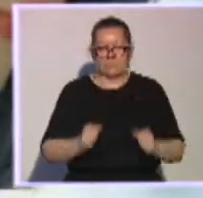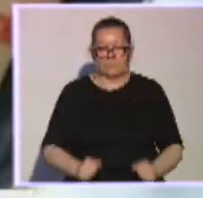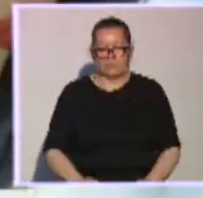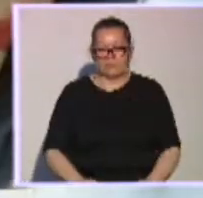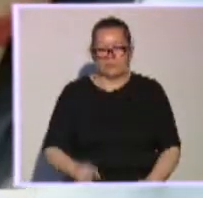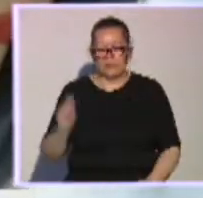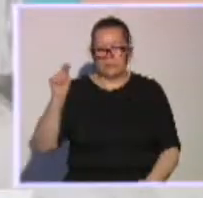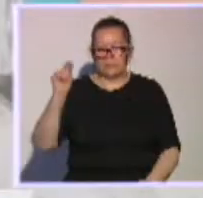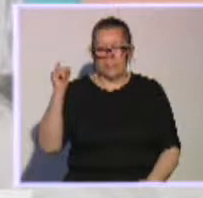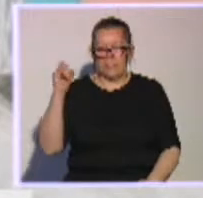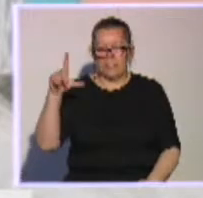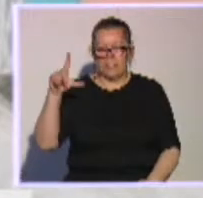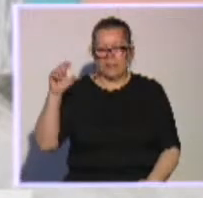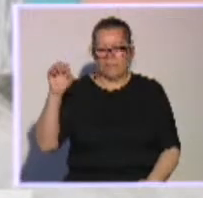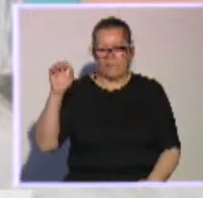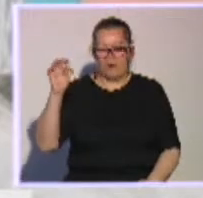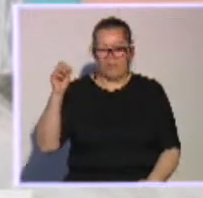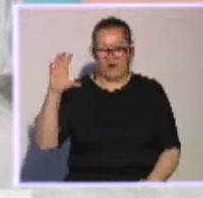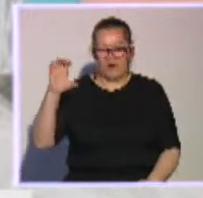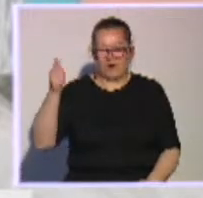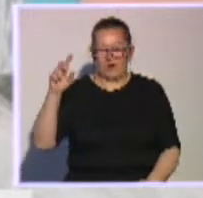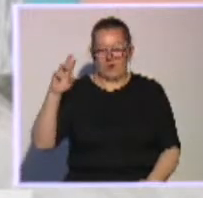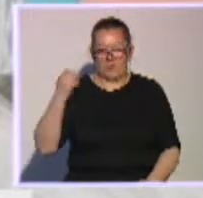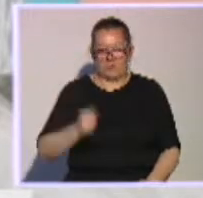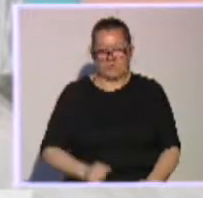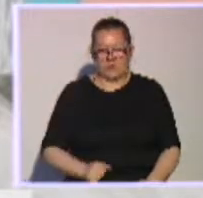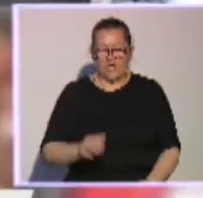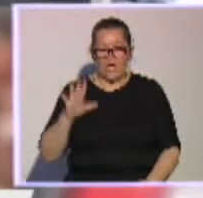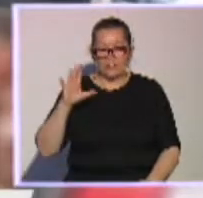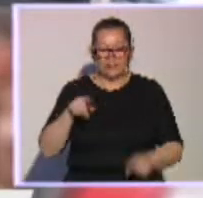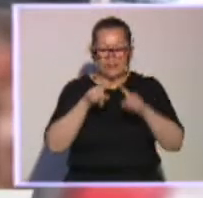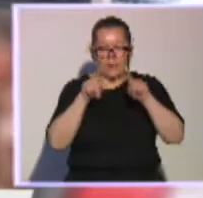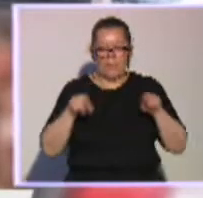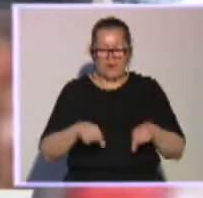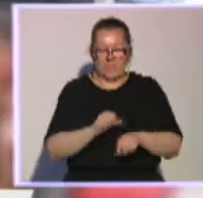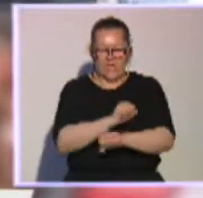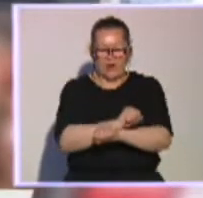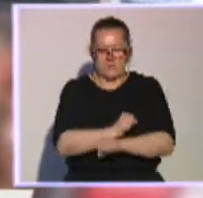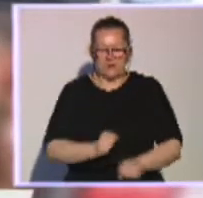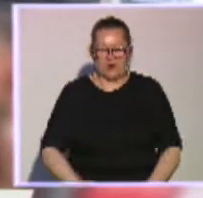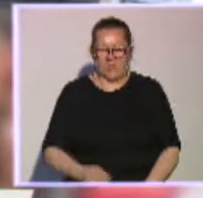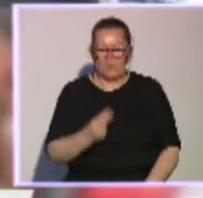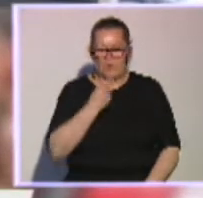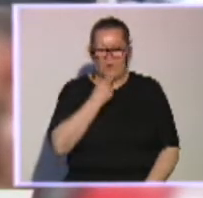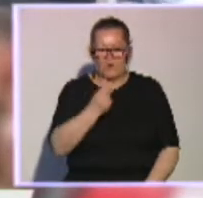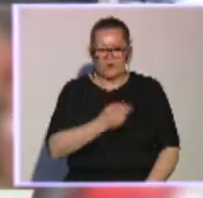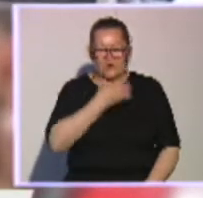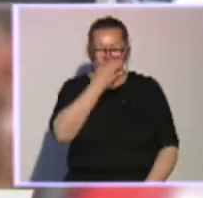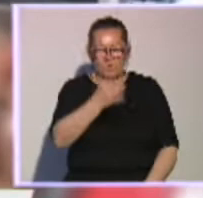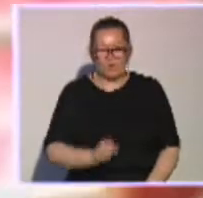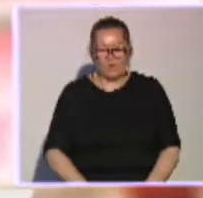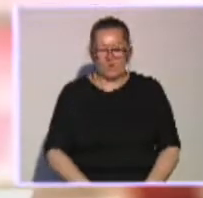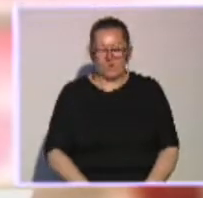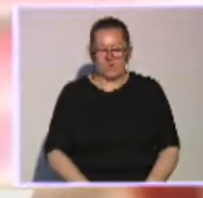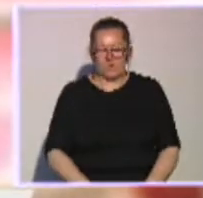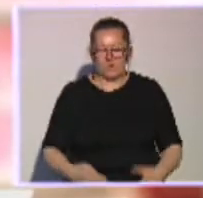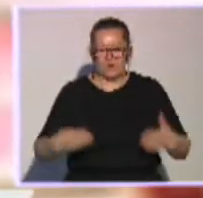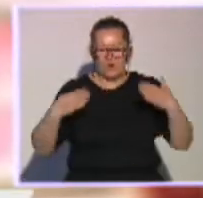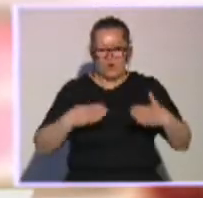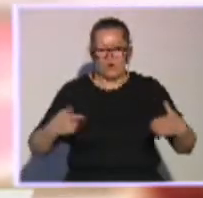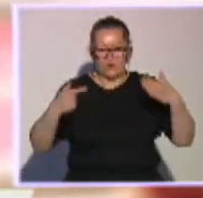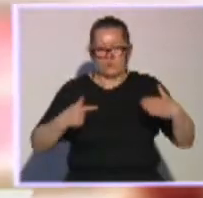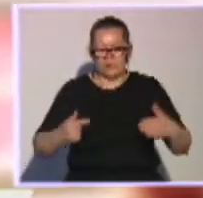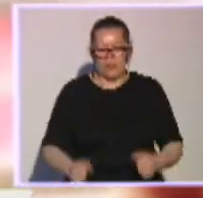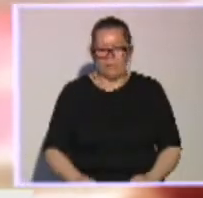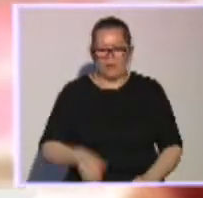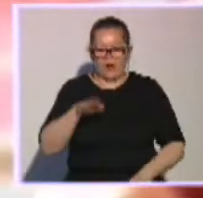raza județelor Ilfov și Călăraș și au pus în aplicare 5 mandate de aducere. Anchetatorii susțin că 3 persoane au comercializat peste 97 de kilograme